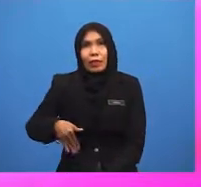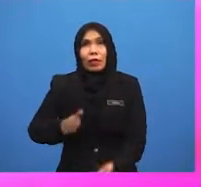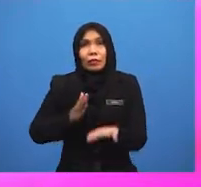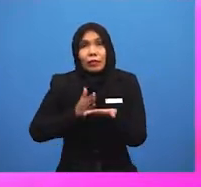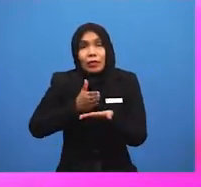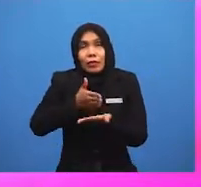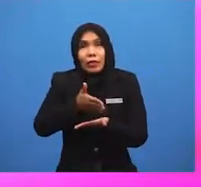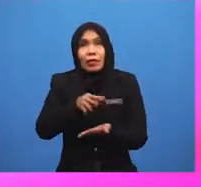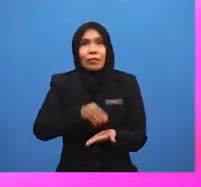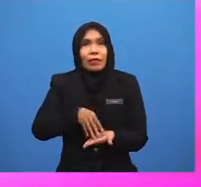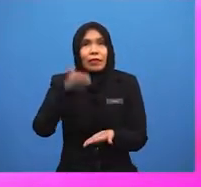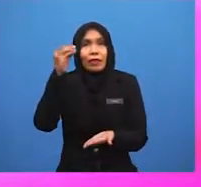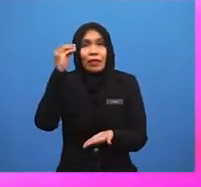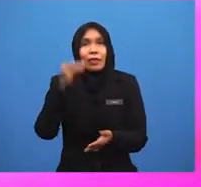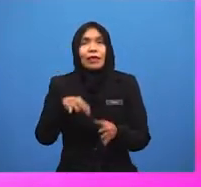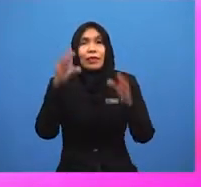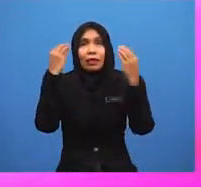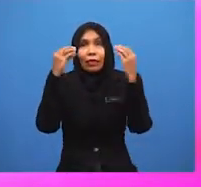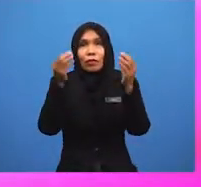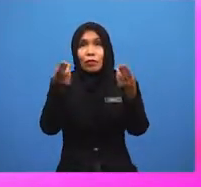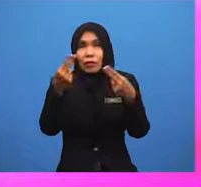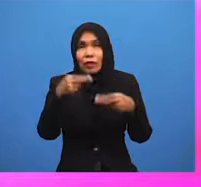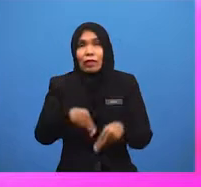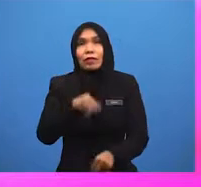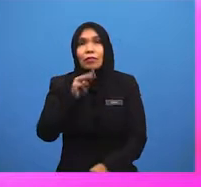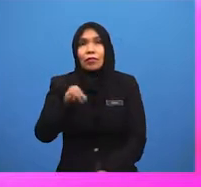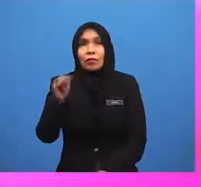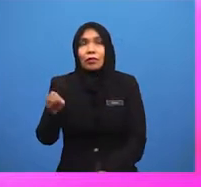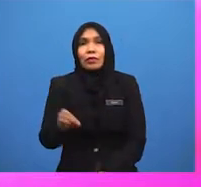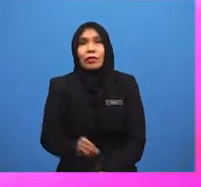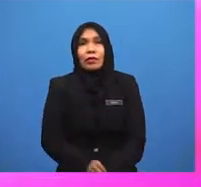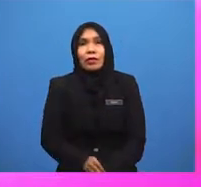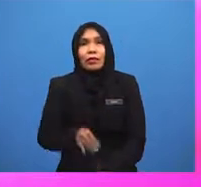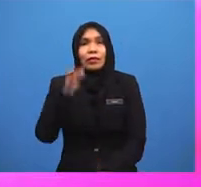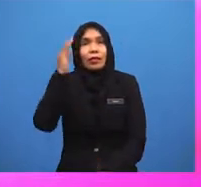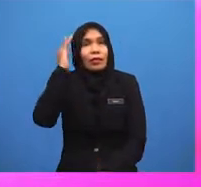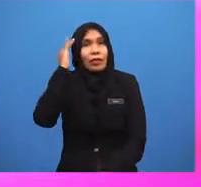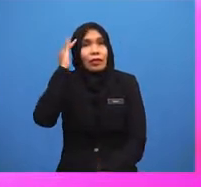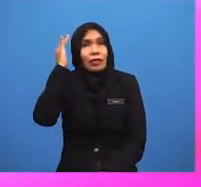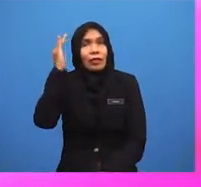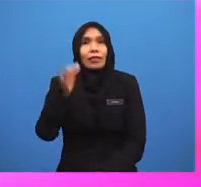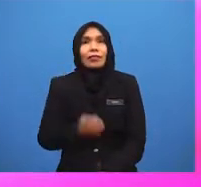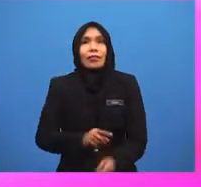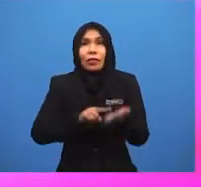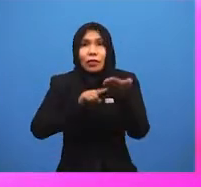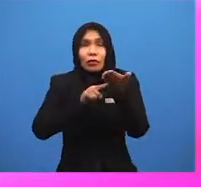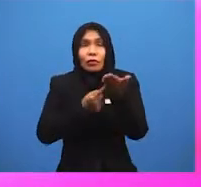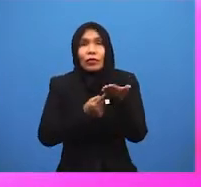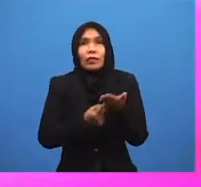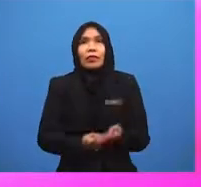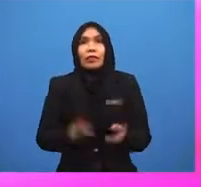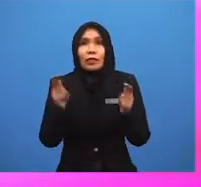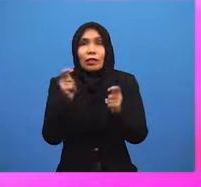meneruskan pelajaran, cikgu hendak murid-murid mengimbas kembali tentang